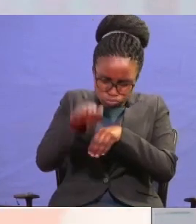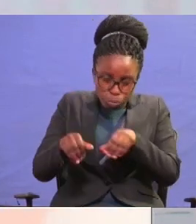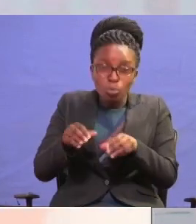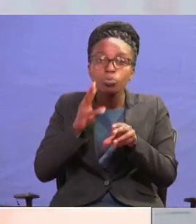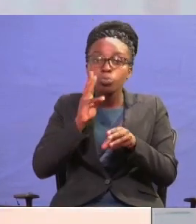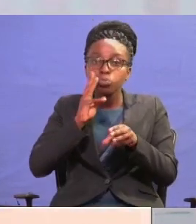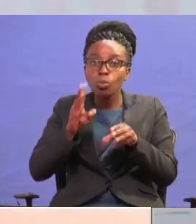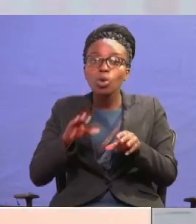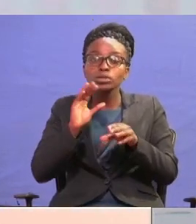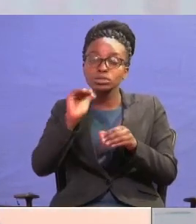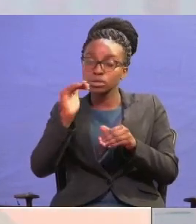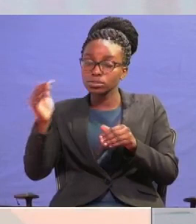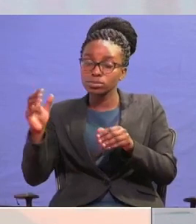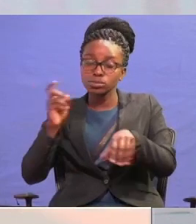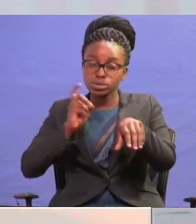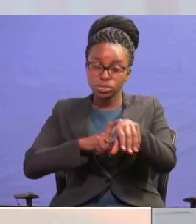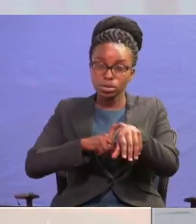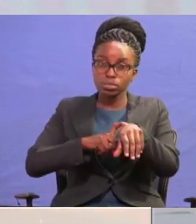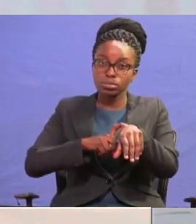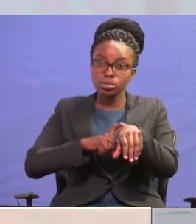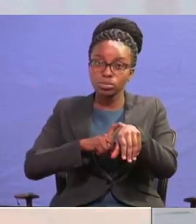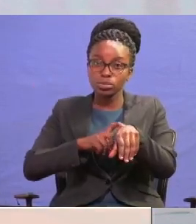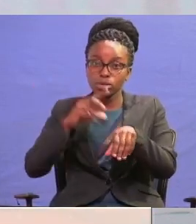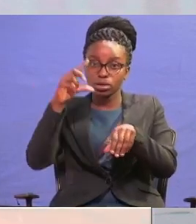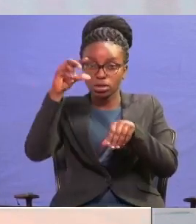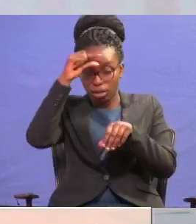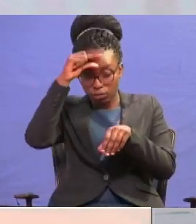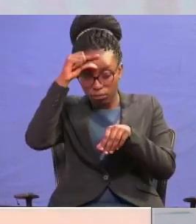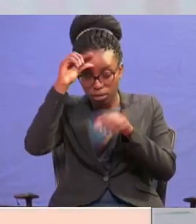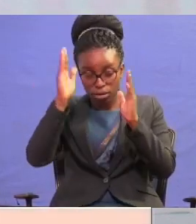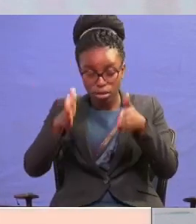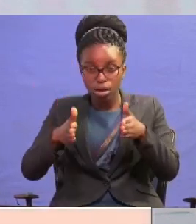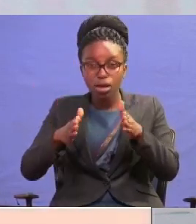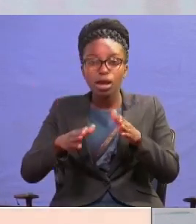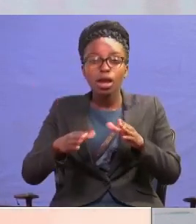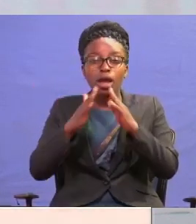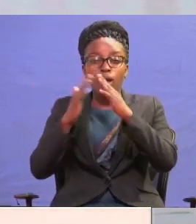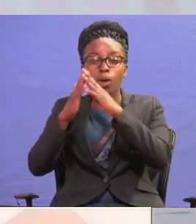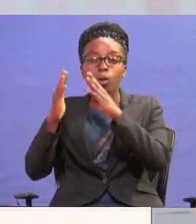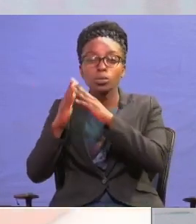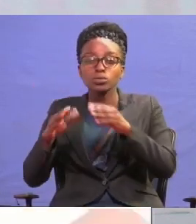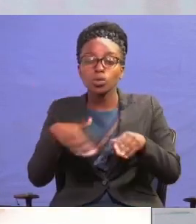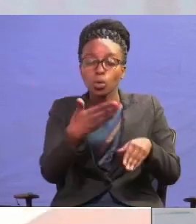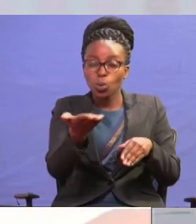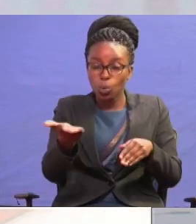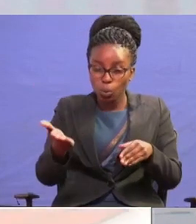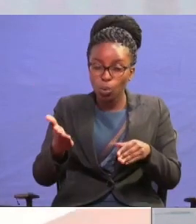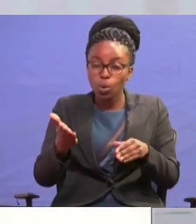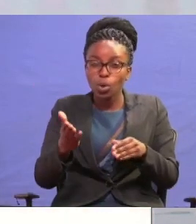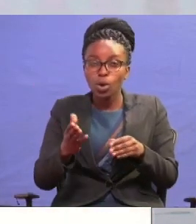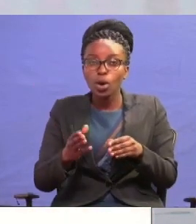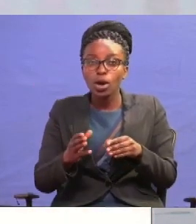wa kaunti ya Embu, Cecily Mbarire, tatizo kubwa linalowakumba wakazi hao ni uhaba wa maji, akieleza